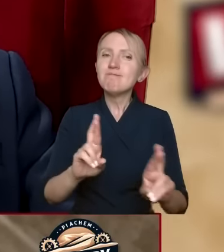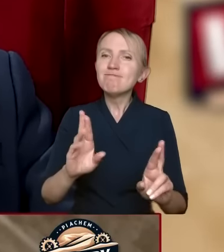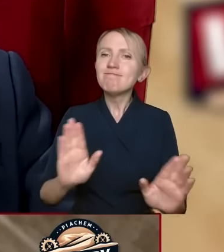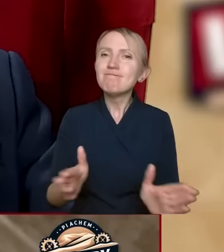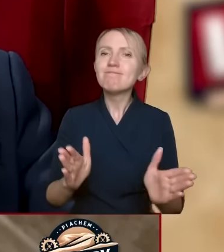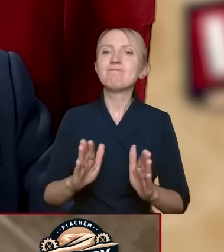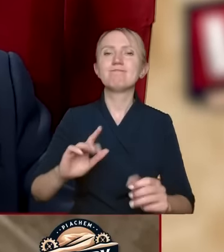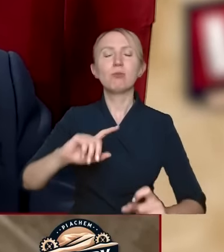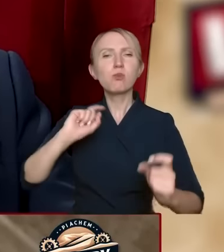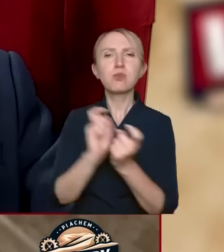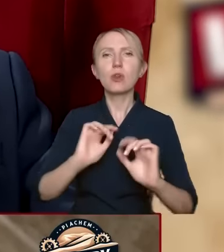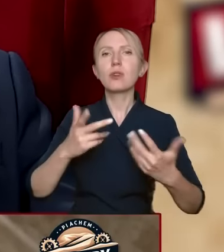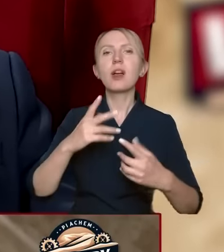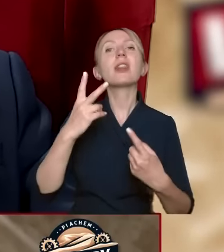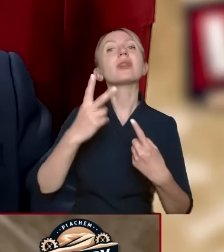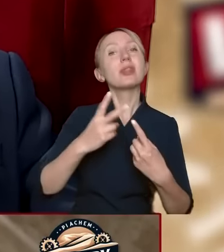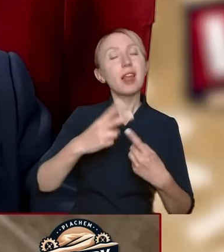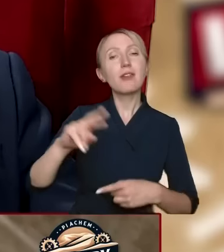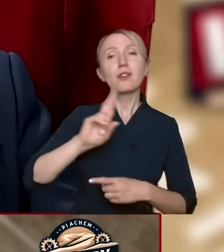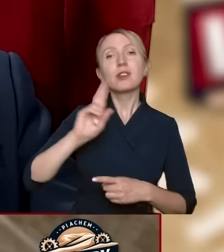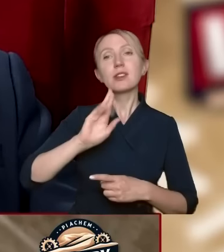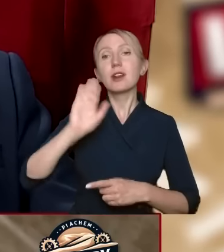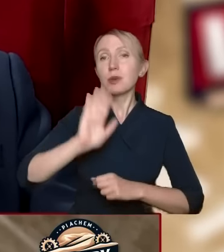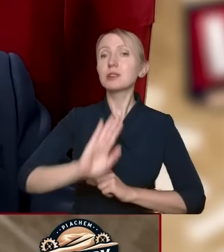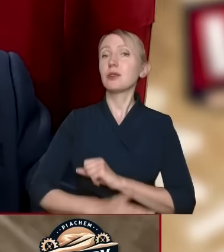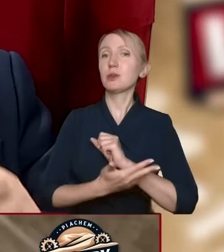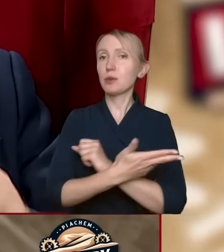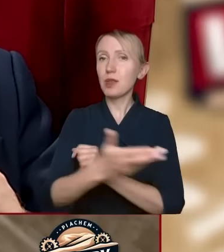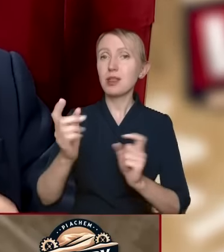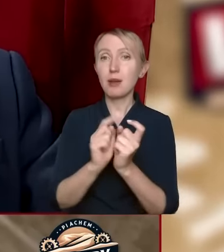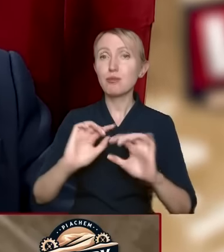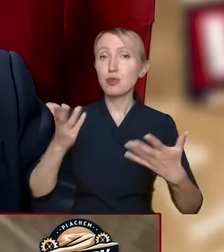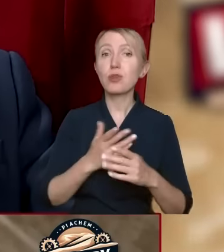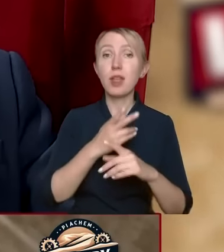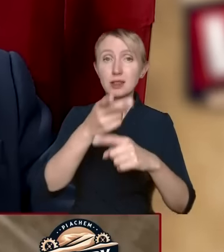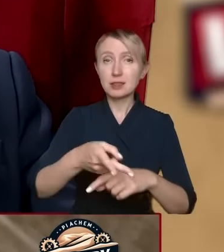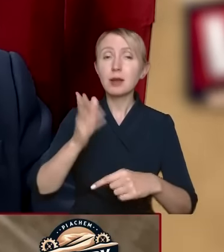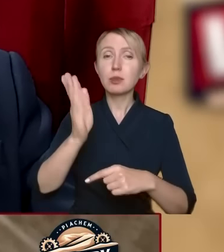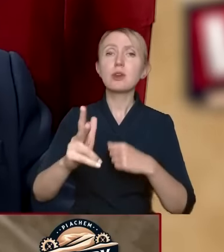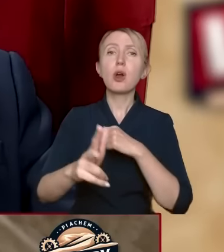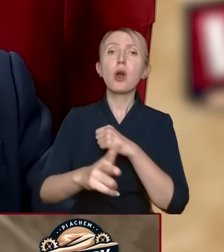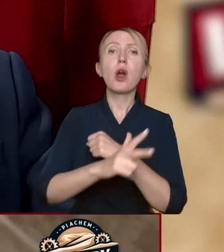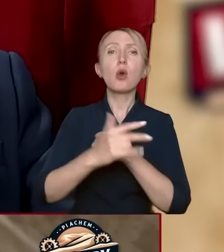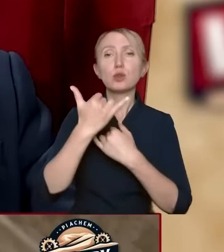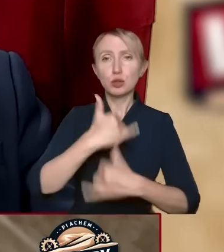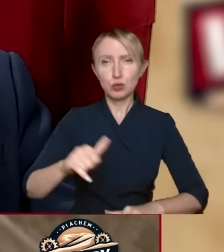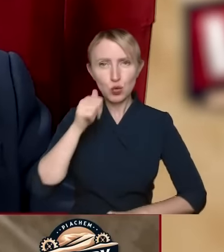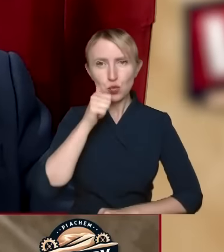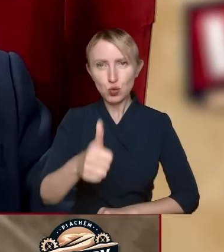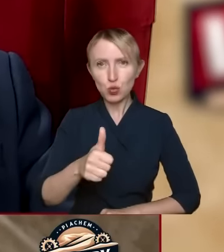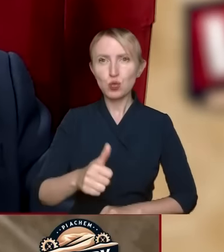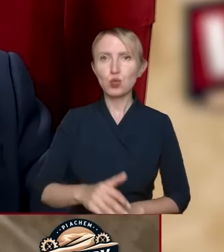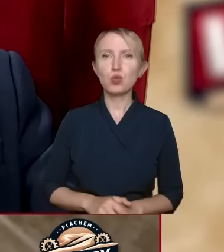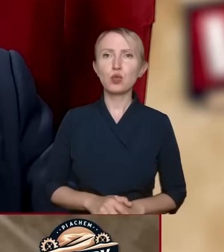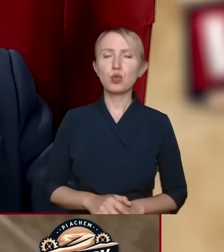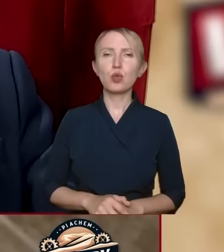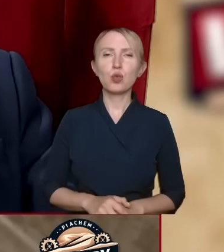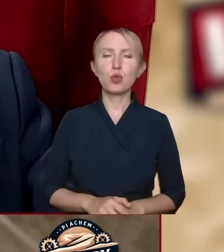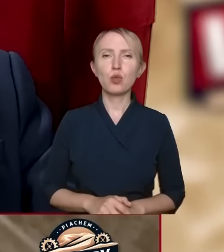Telewizja Republika będzie na tych waszych protestach. 80. rocznica jutro, tak, 80. już